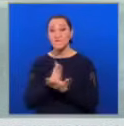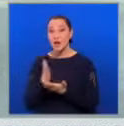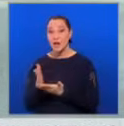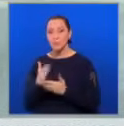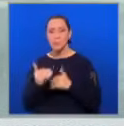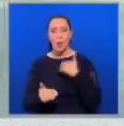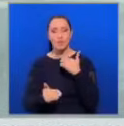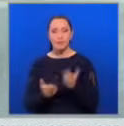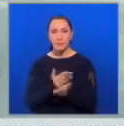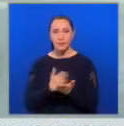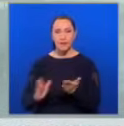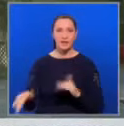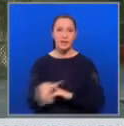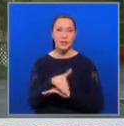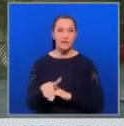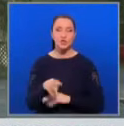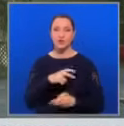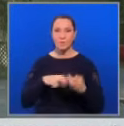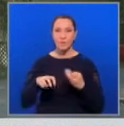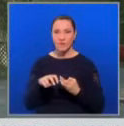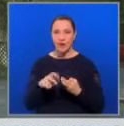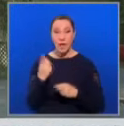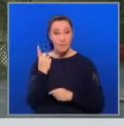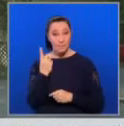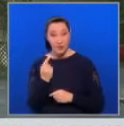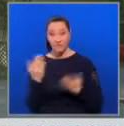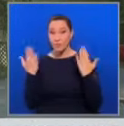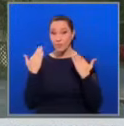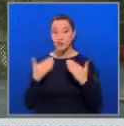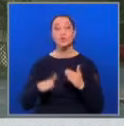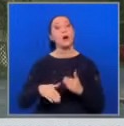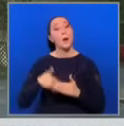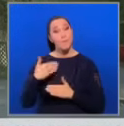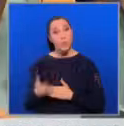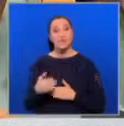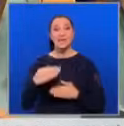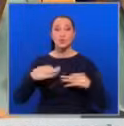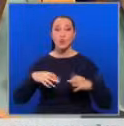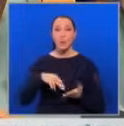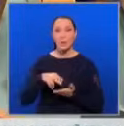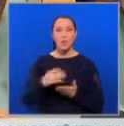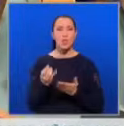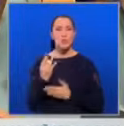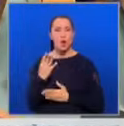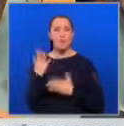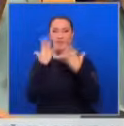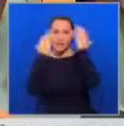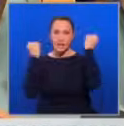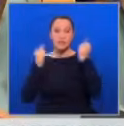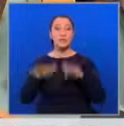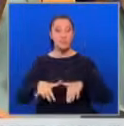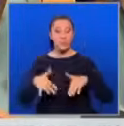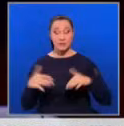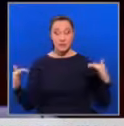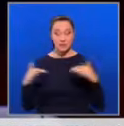поетапно премахване на граничните проверки първо по въздух а после и сухопътните новият нидерландски парламент